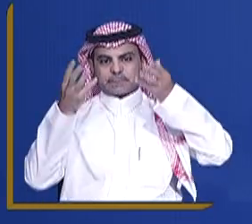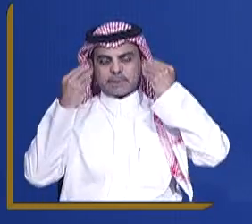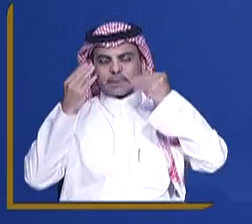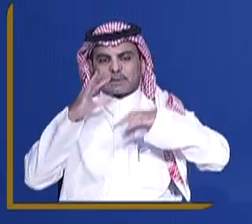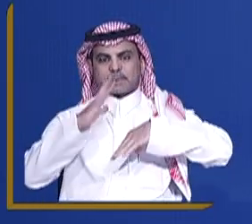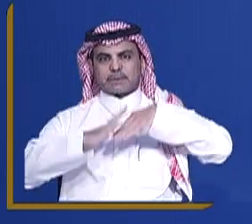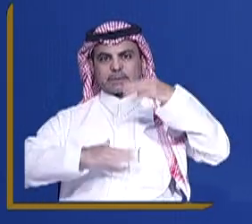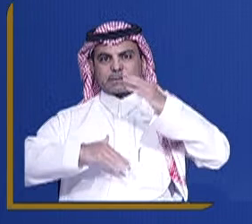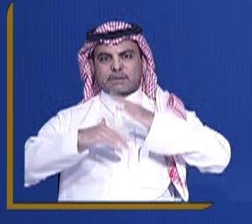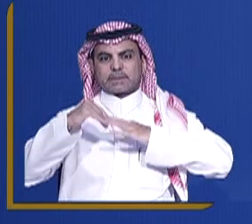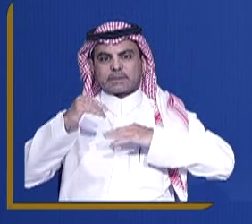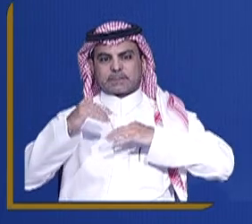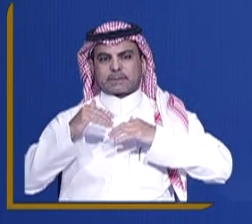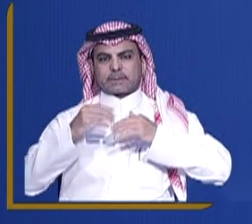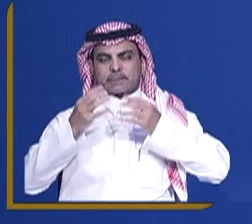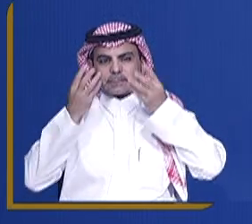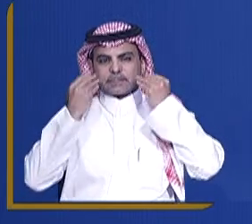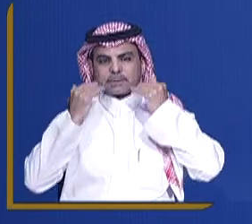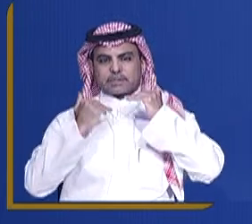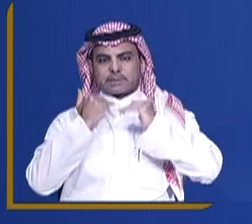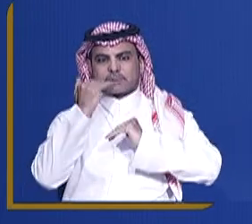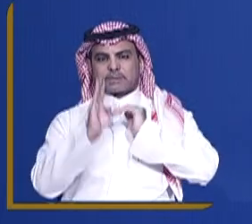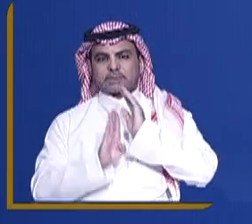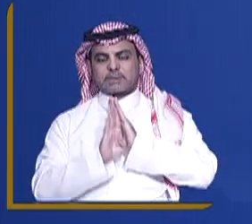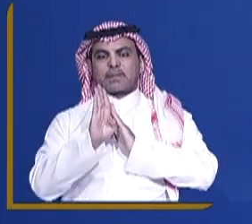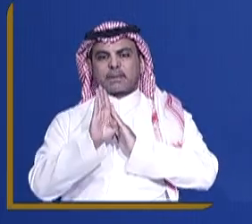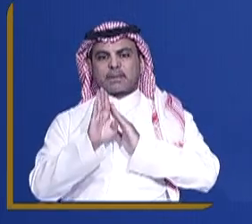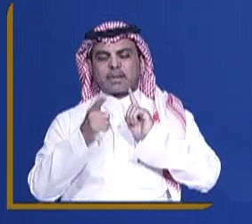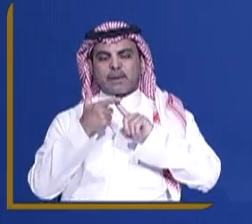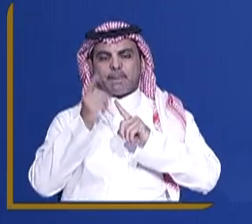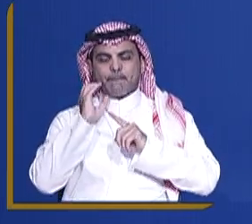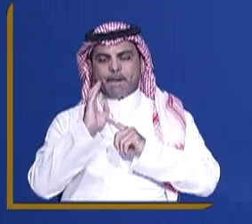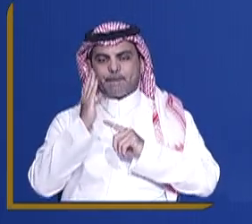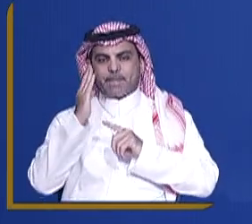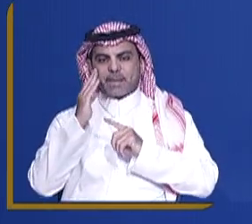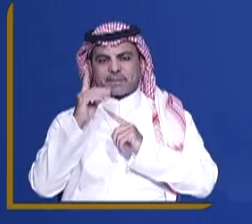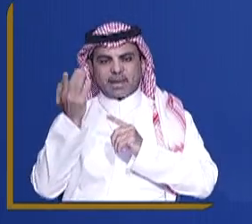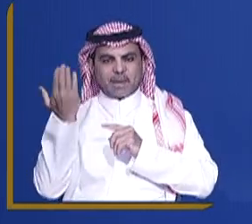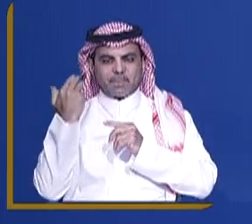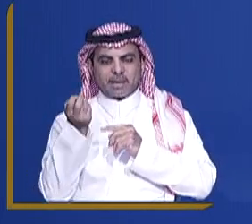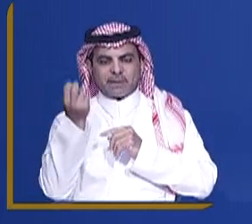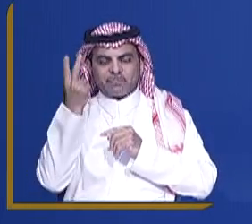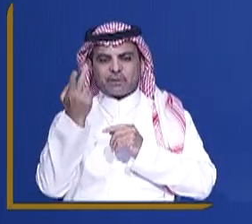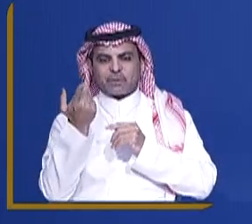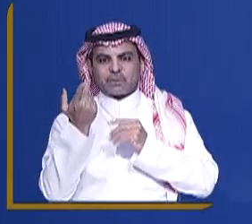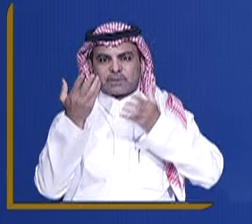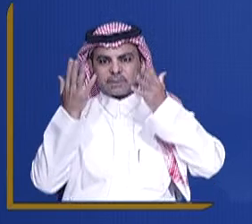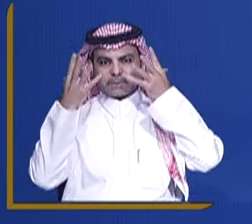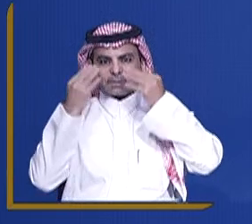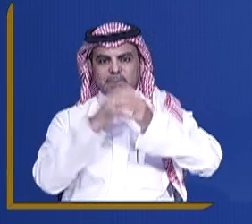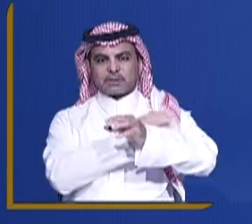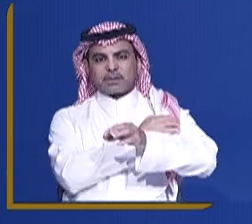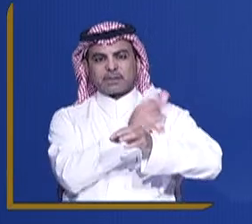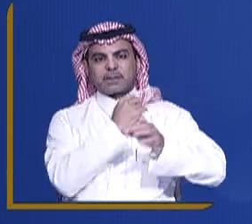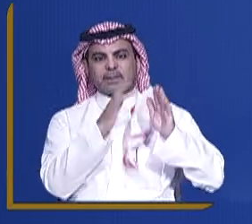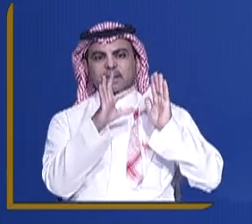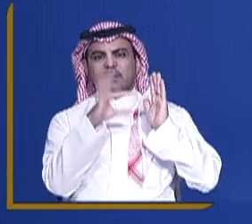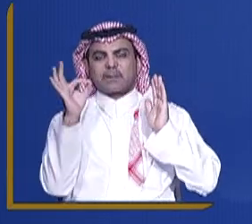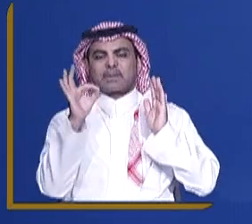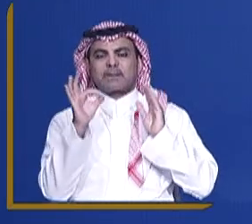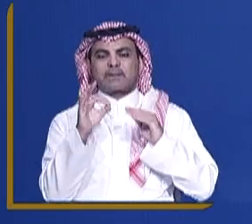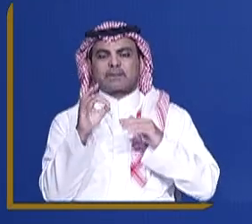البشرية الذي يعني أطلق سمو سيدي ولي العهد فيه عنصر رئيس مهم جدا،